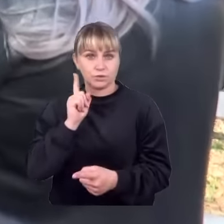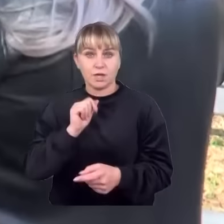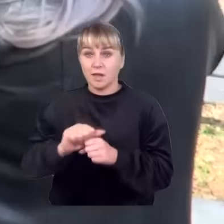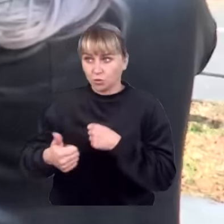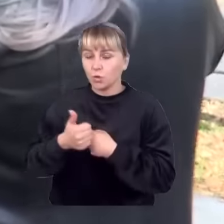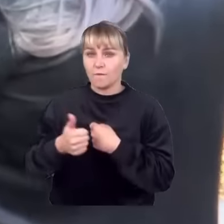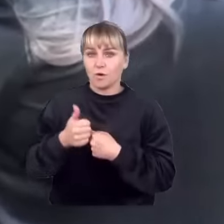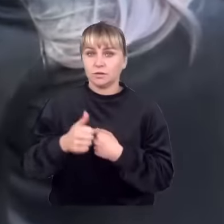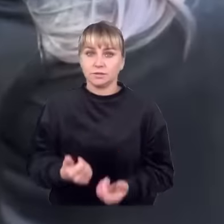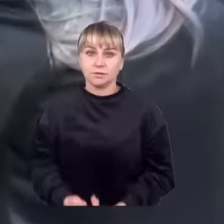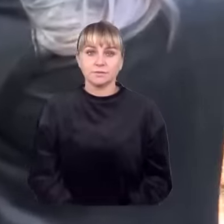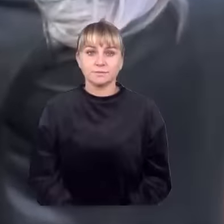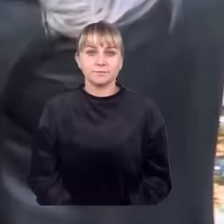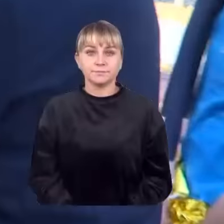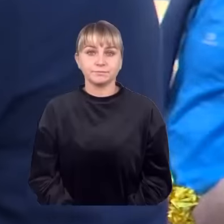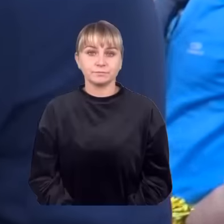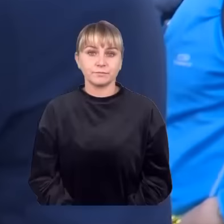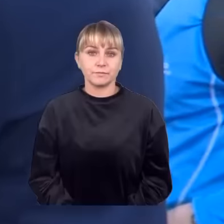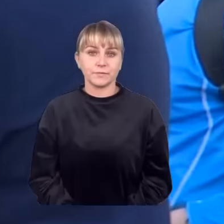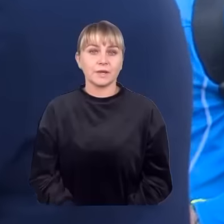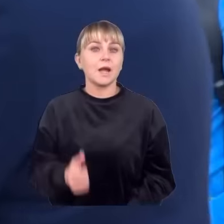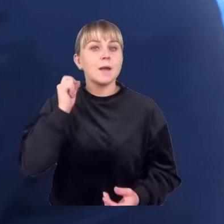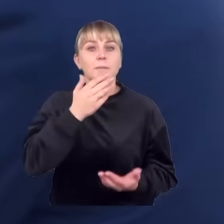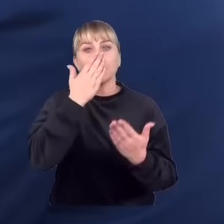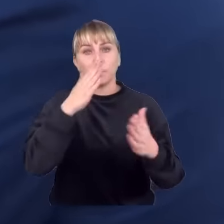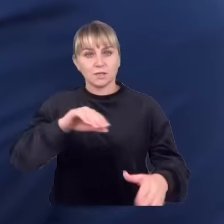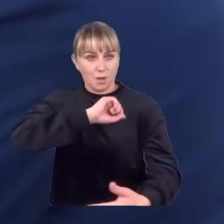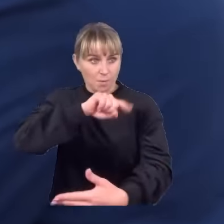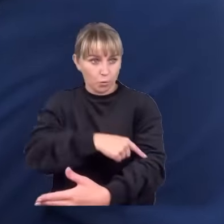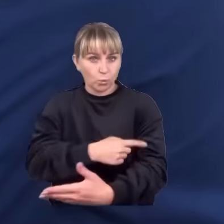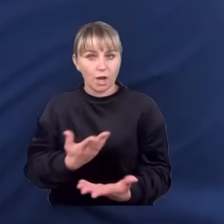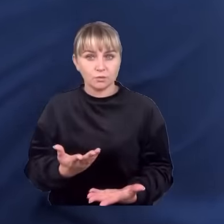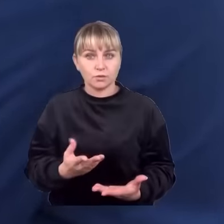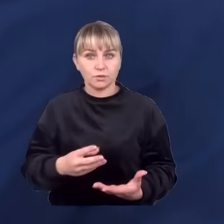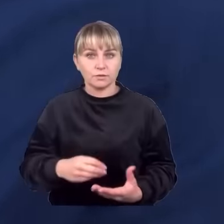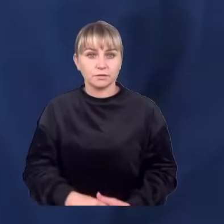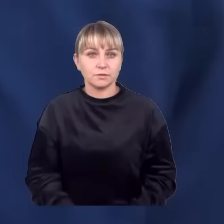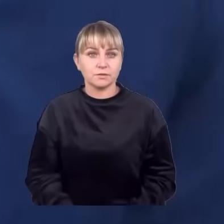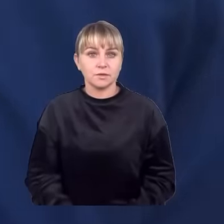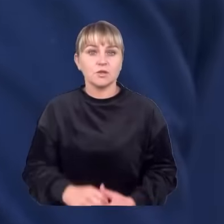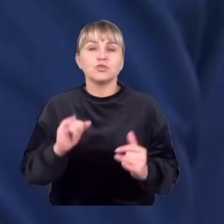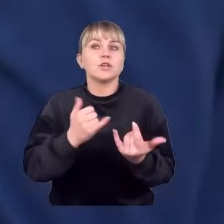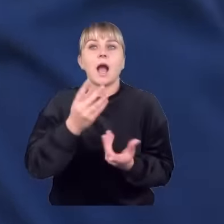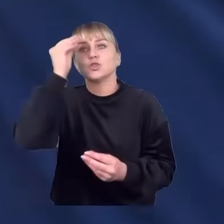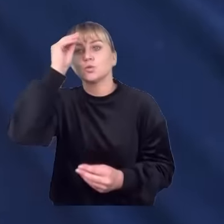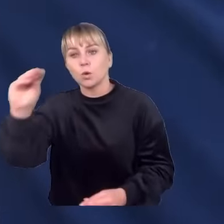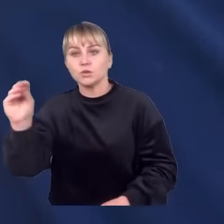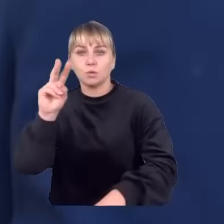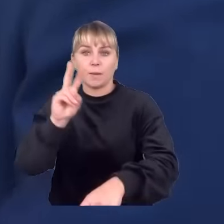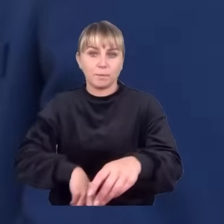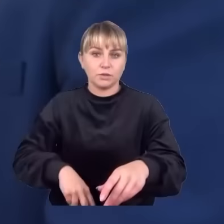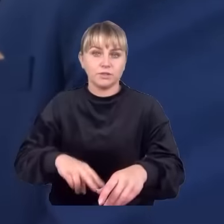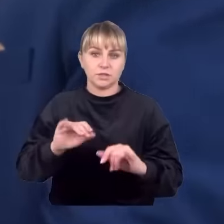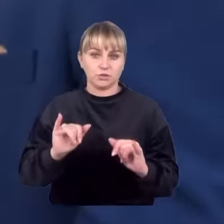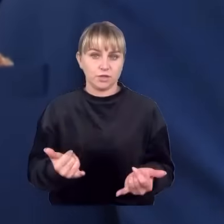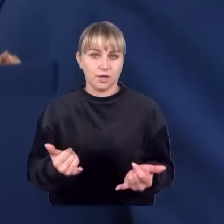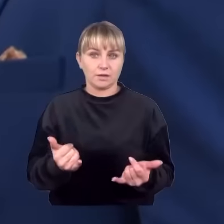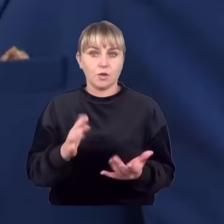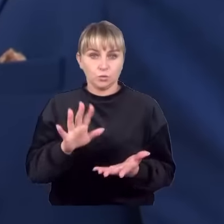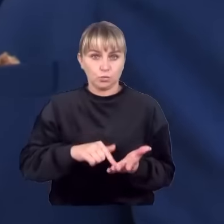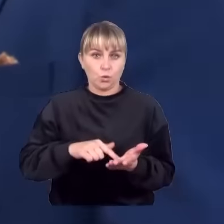to. Przedstawiła je pani prokuratorze? Zgłosiła pani to na policję, no to jest pani obowiązkiem, jeżeli pani ma takie